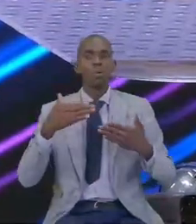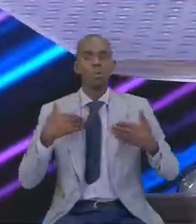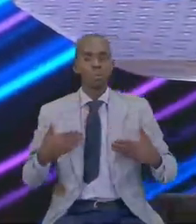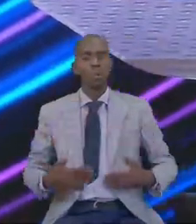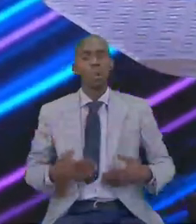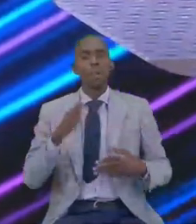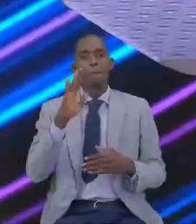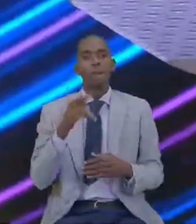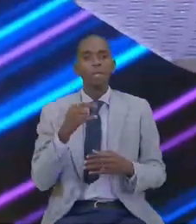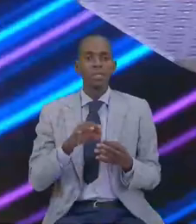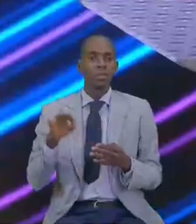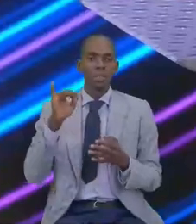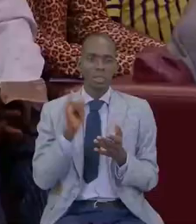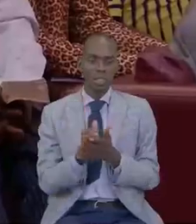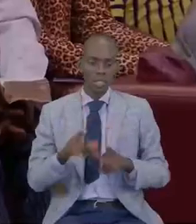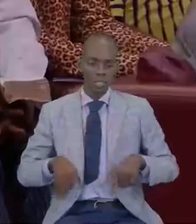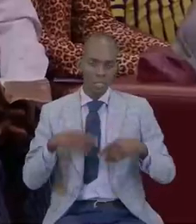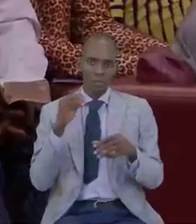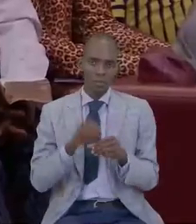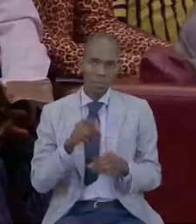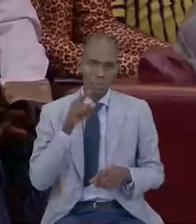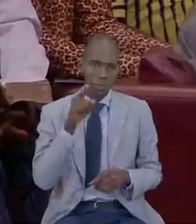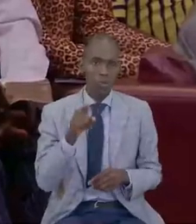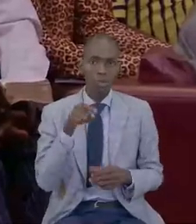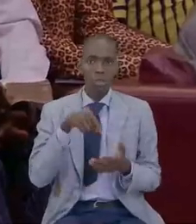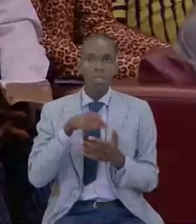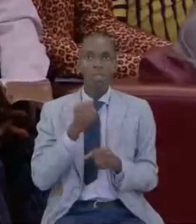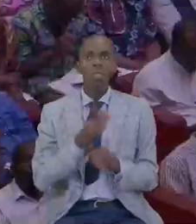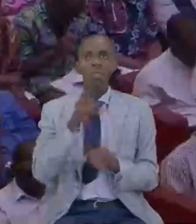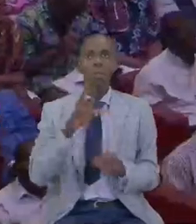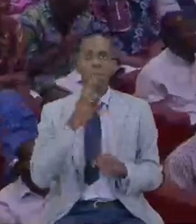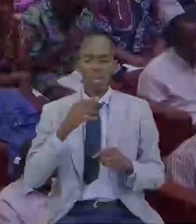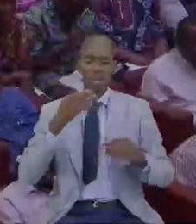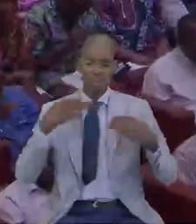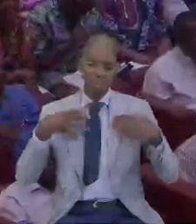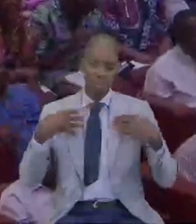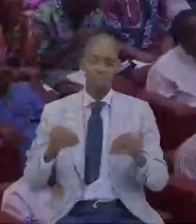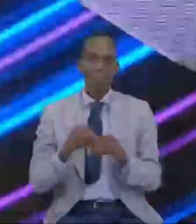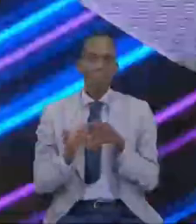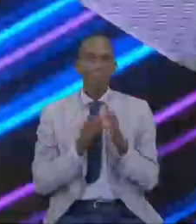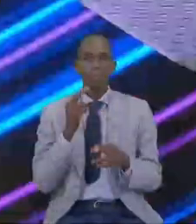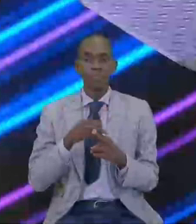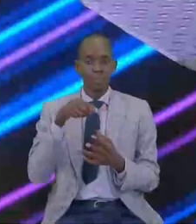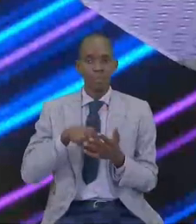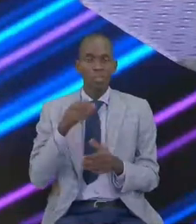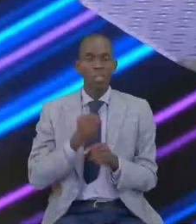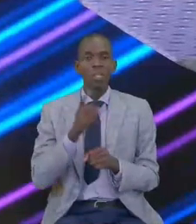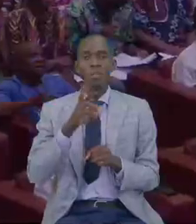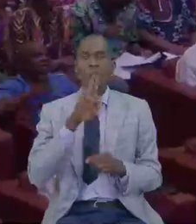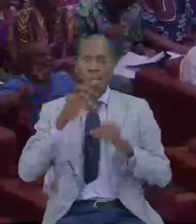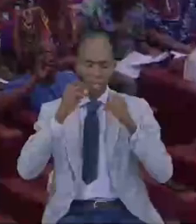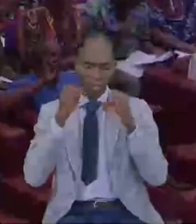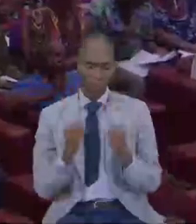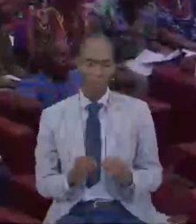habite en nous. Cette année, tu es bien portant. Cette année, tu es fort. Et